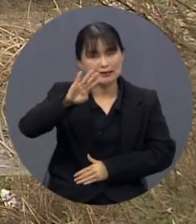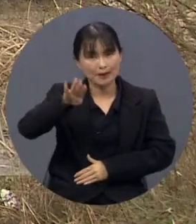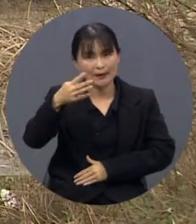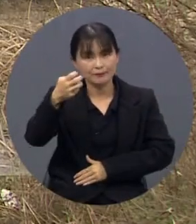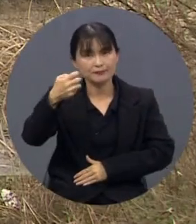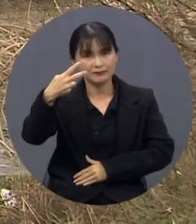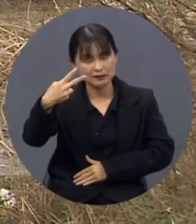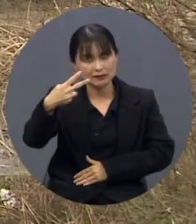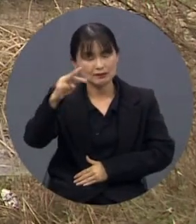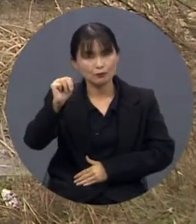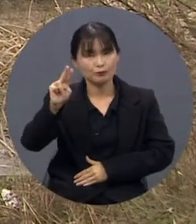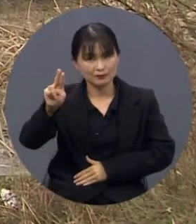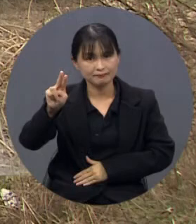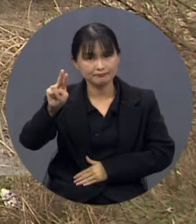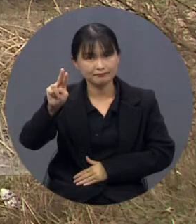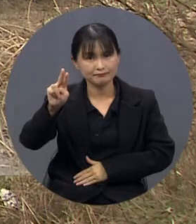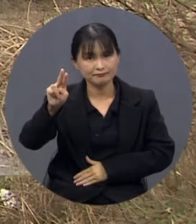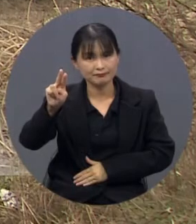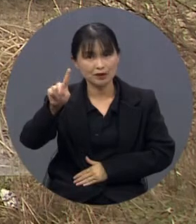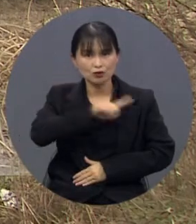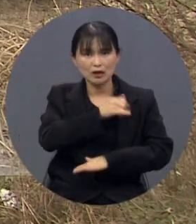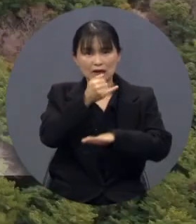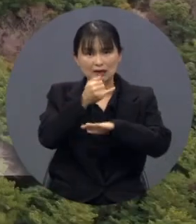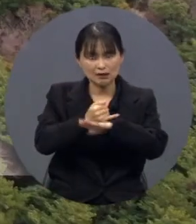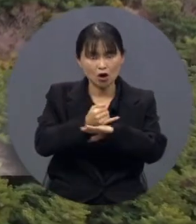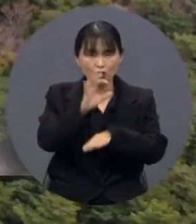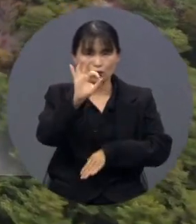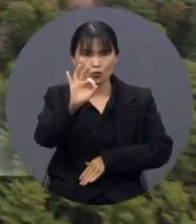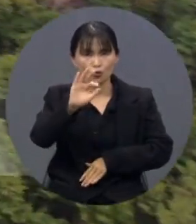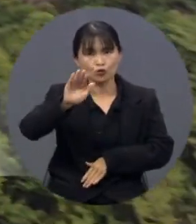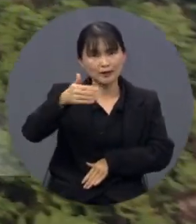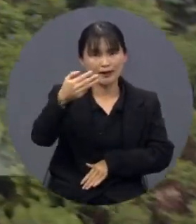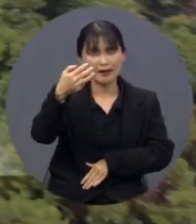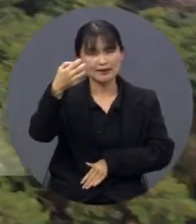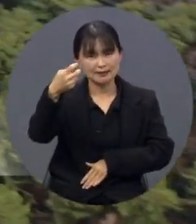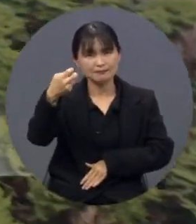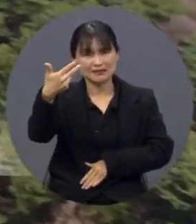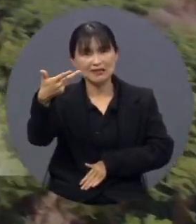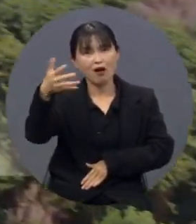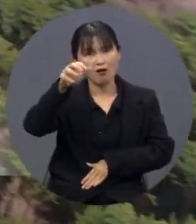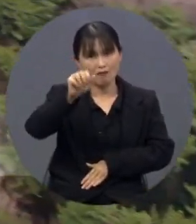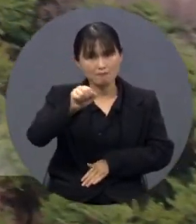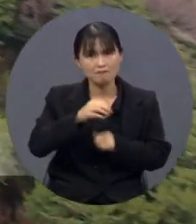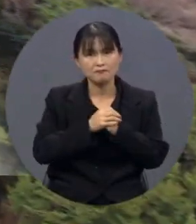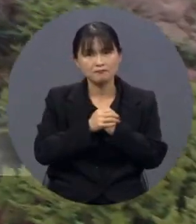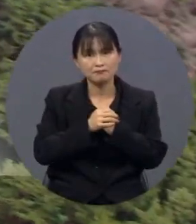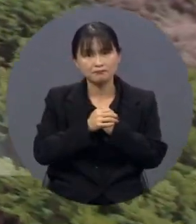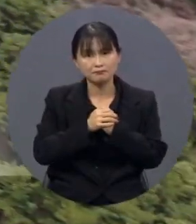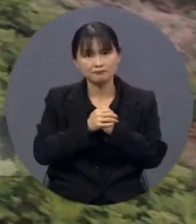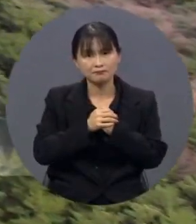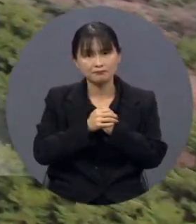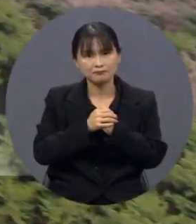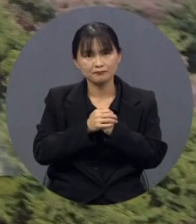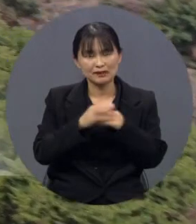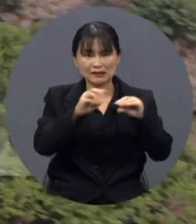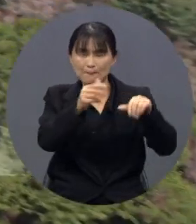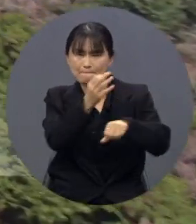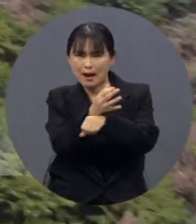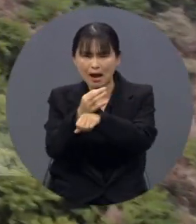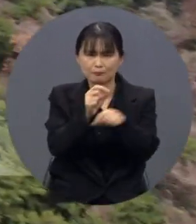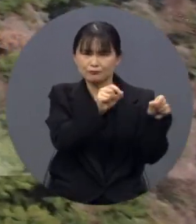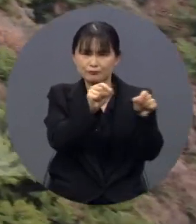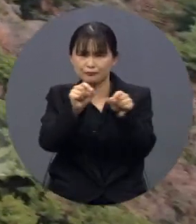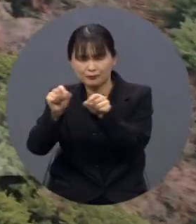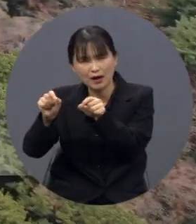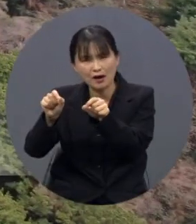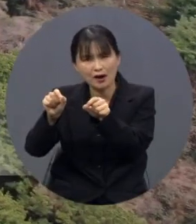19432 미에 최저 입찰 가격은 927억 원입니다 제주시는 부지 매각이 계속